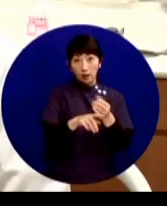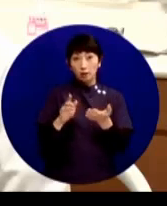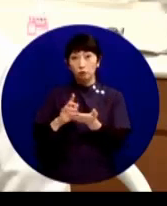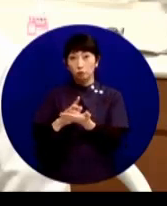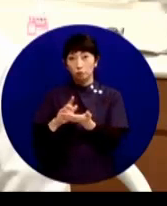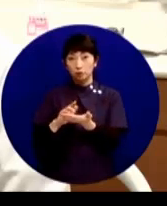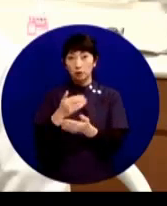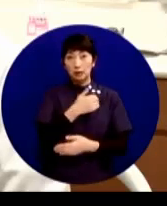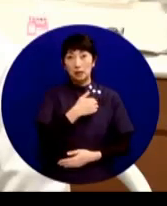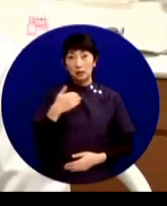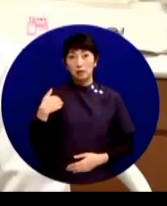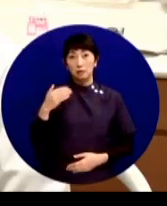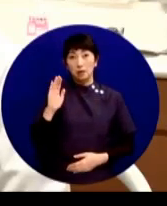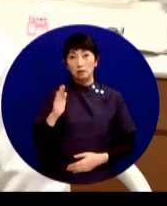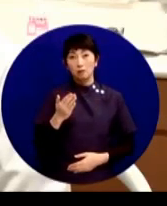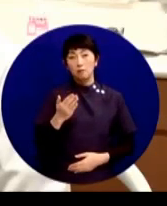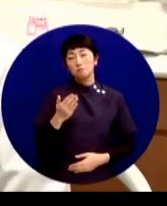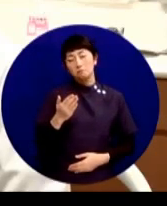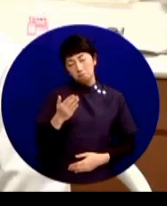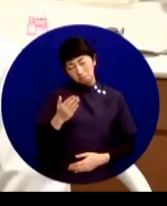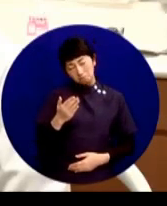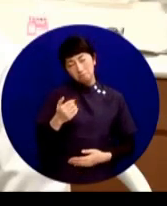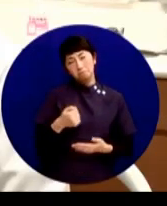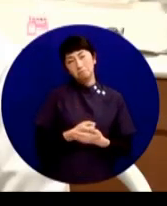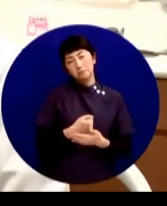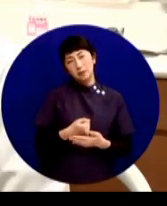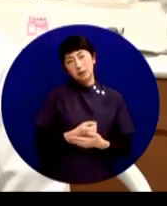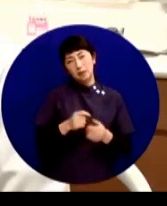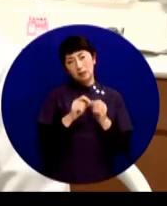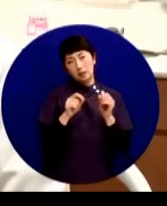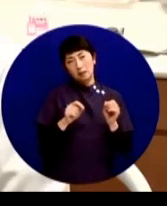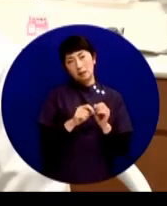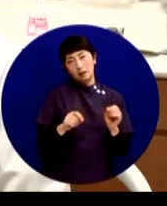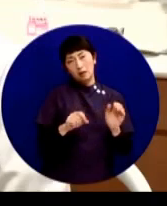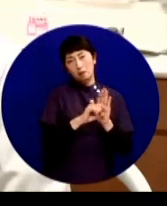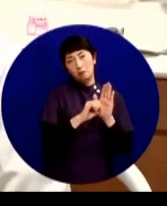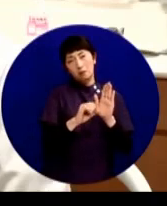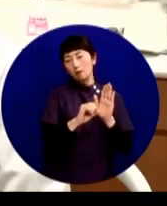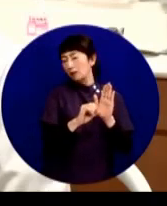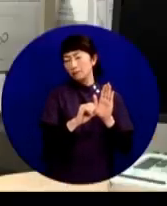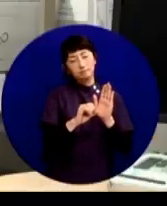薬物治療を組み合わせますが残念ながら効果は低いです。